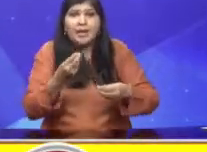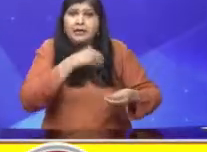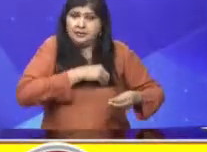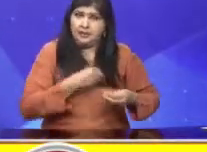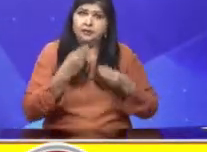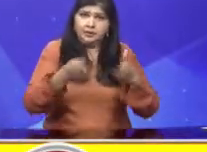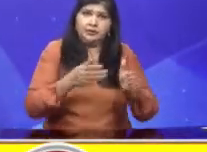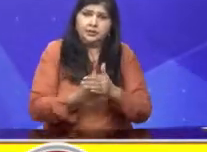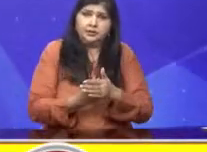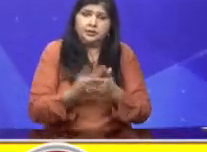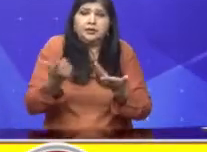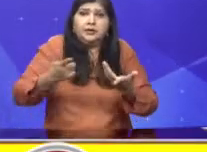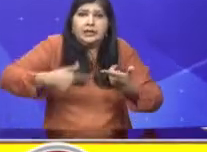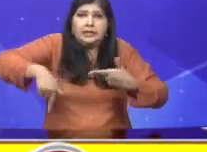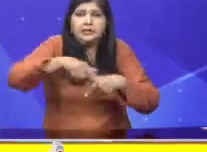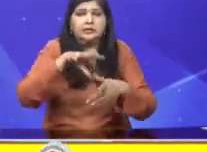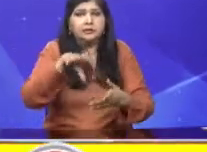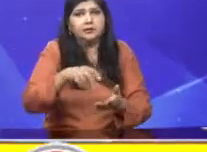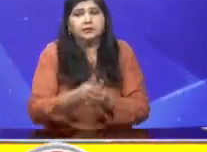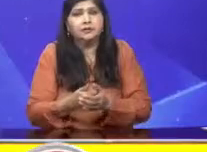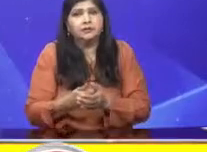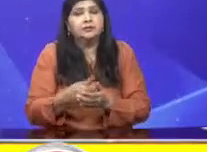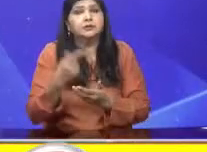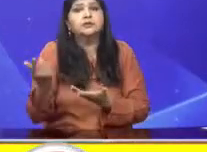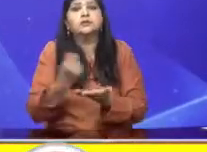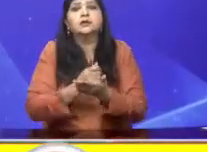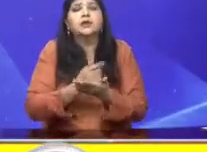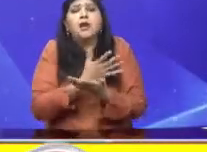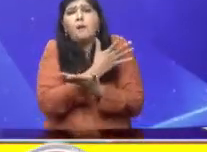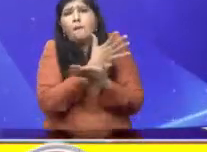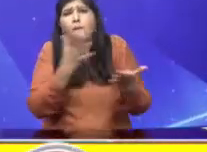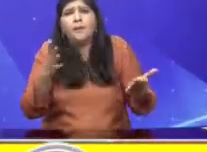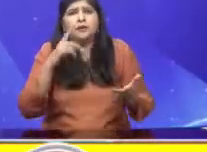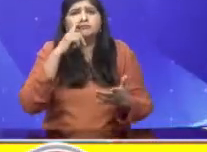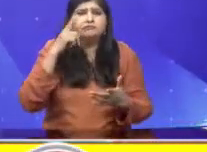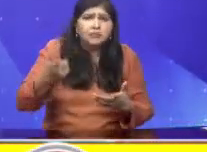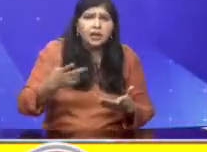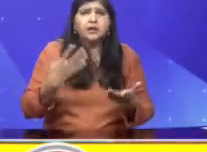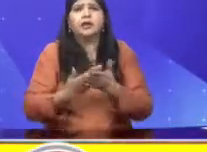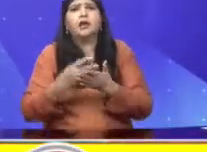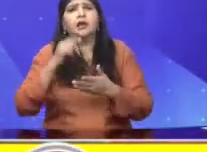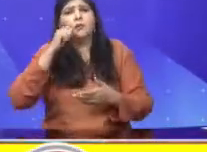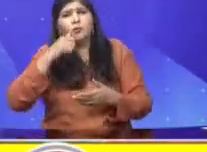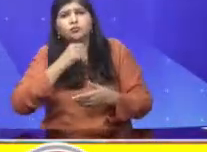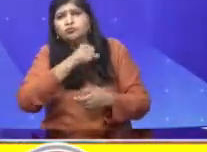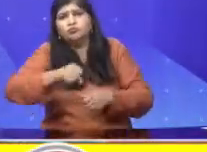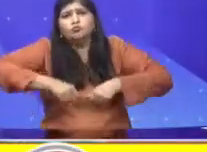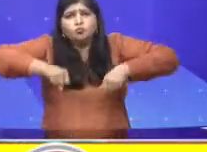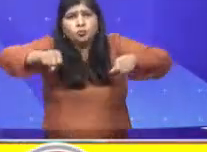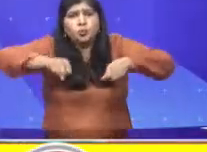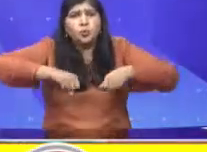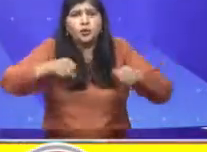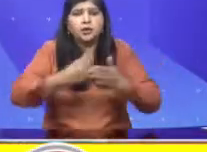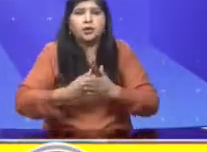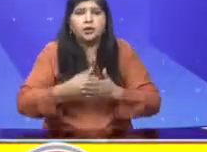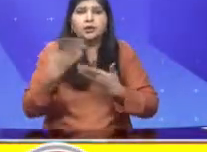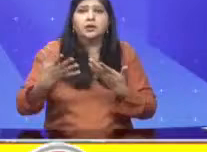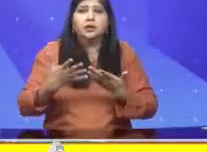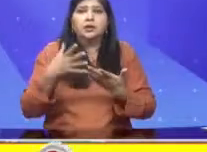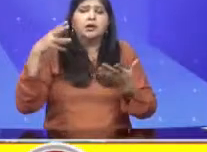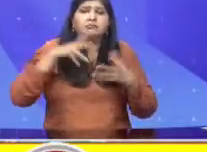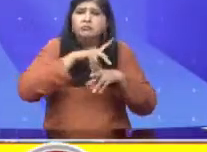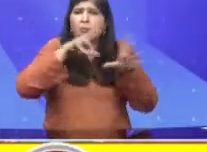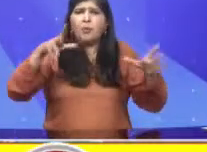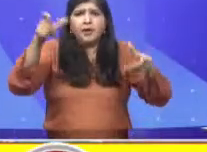है। ये ऐसा क्षेत्र हैं जिससे लाखों महलाए, लाखों बुनकर, लाखों